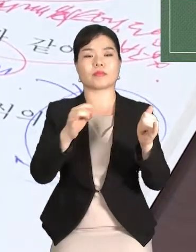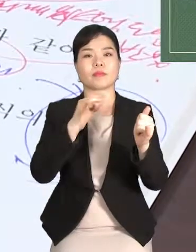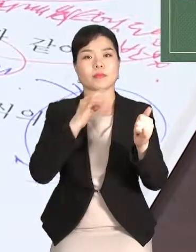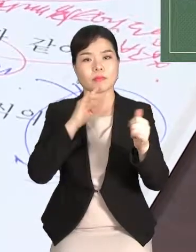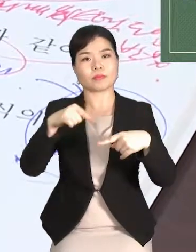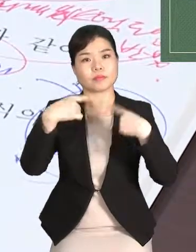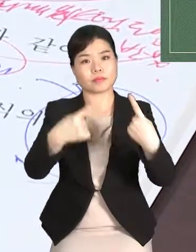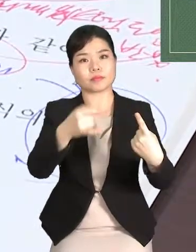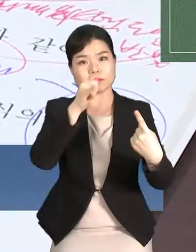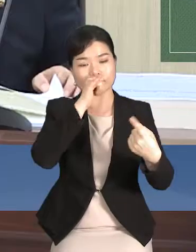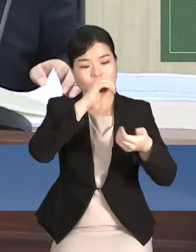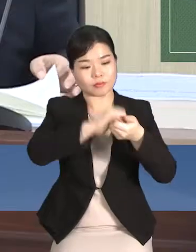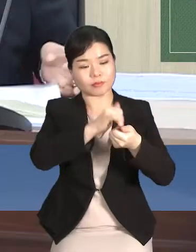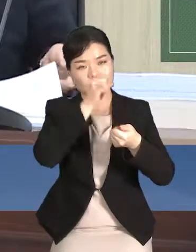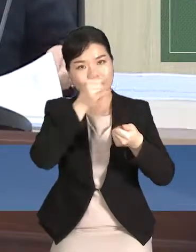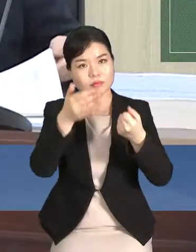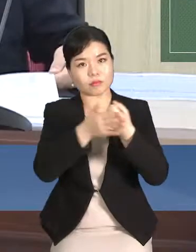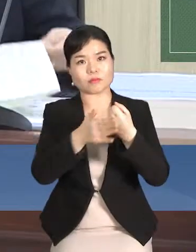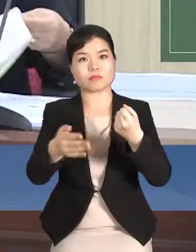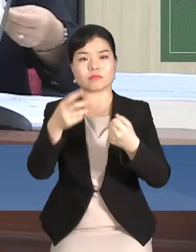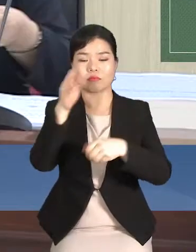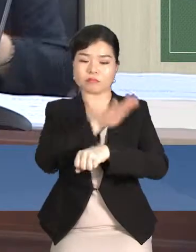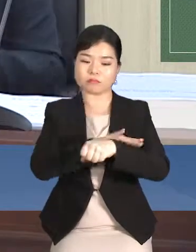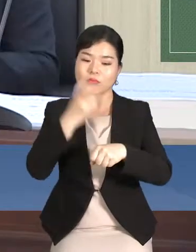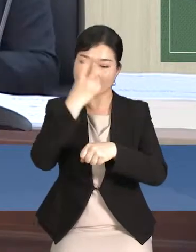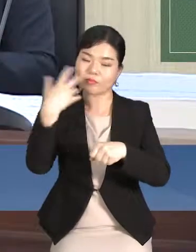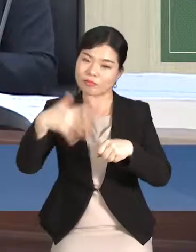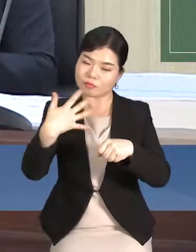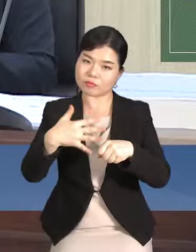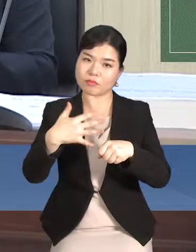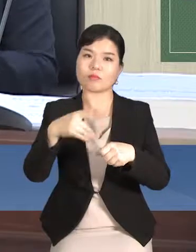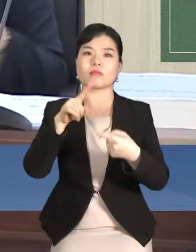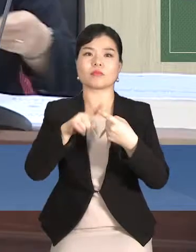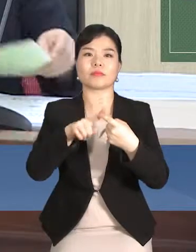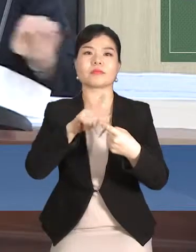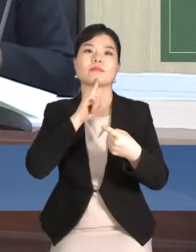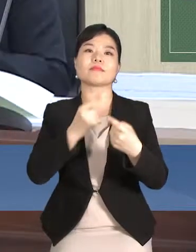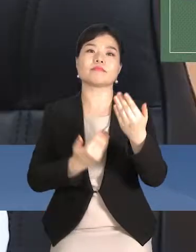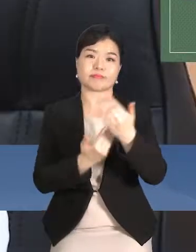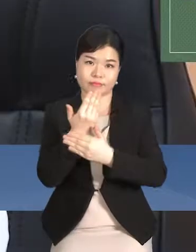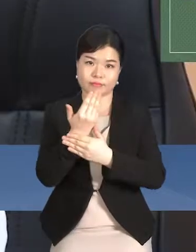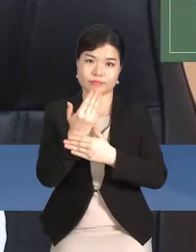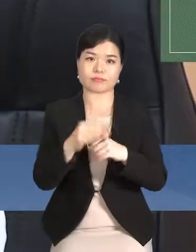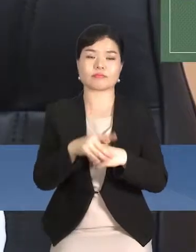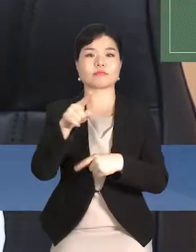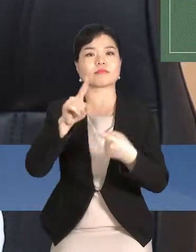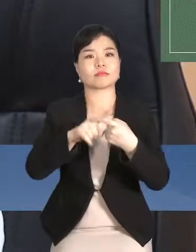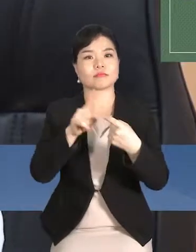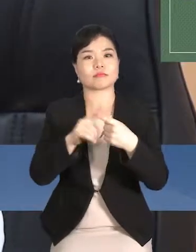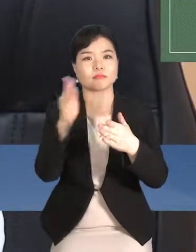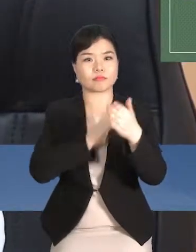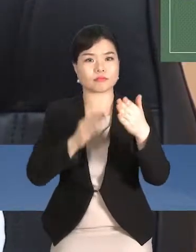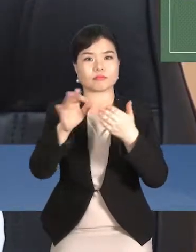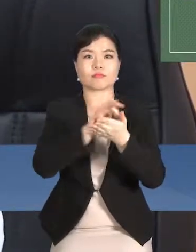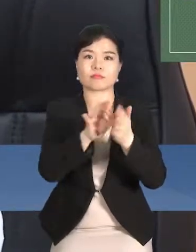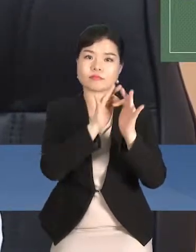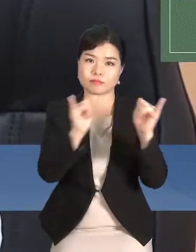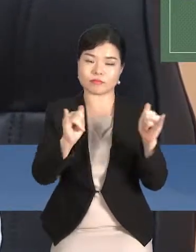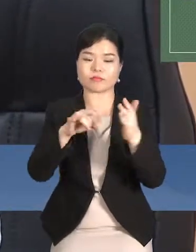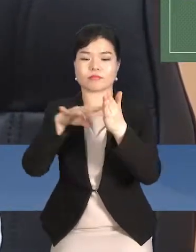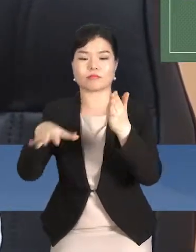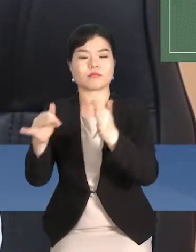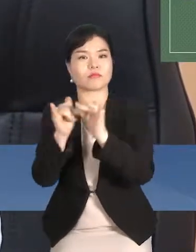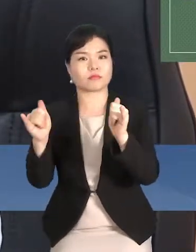수행할 수 있도록 제한돼 있어 내실 있는 심사가 이루어지지 않았다는 점을 꼬집었습니다. 이에 공인회계사와 세무사가